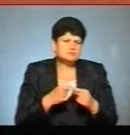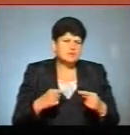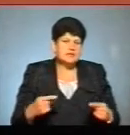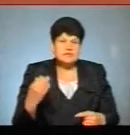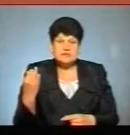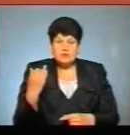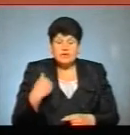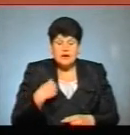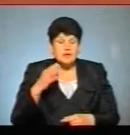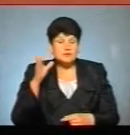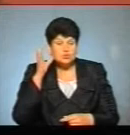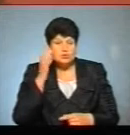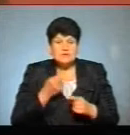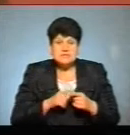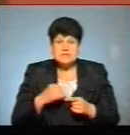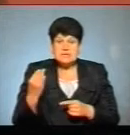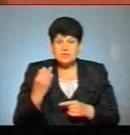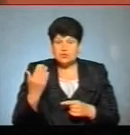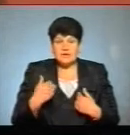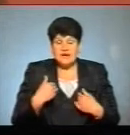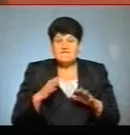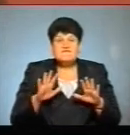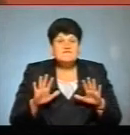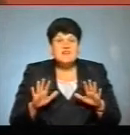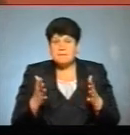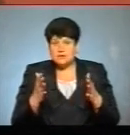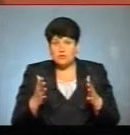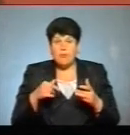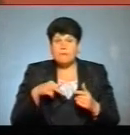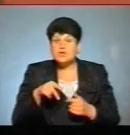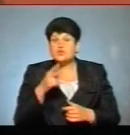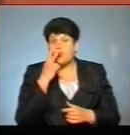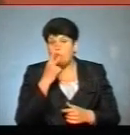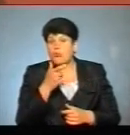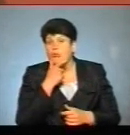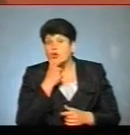їх чую, ці історії, ну, тому що я якось спонтанно, випадково пішов подивитися.